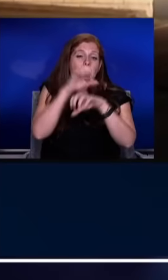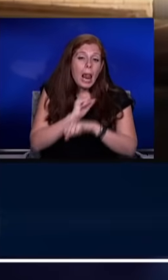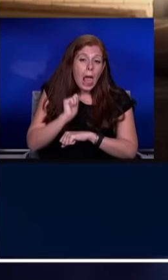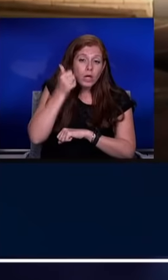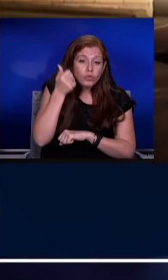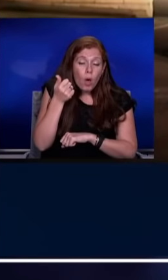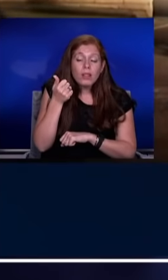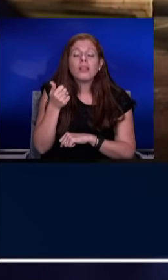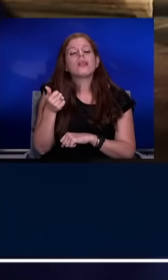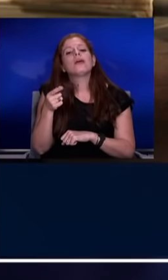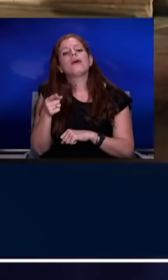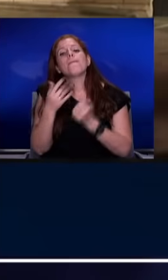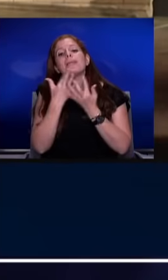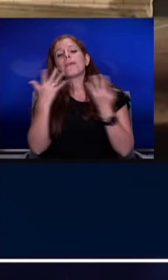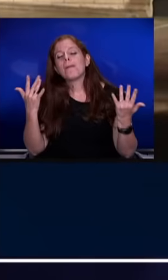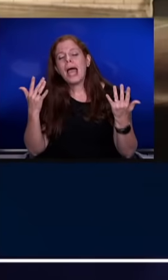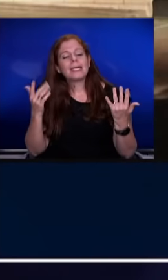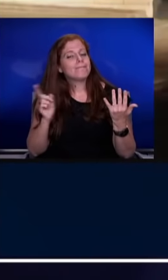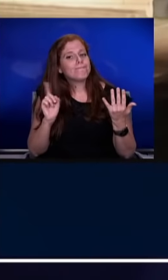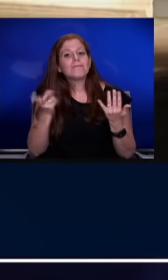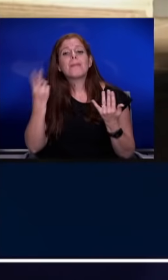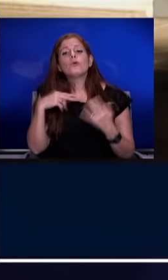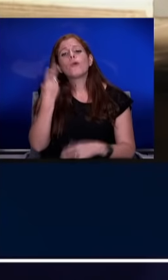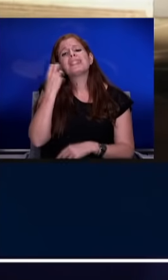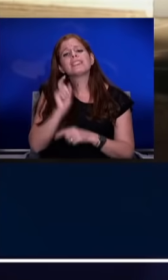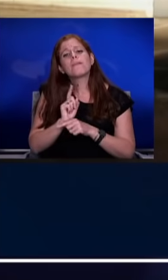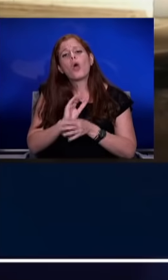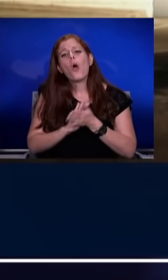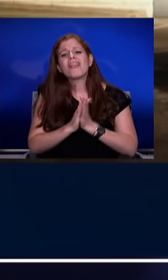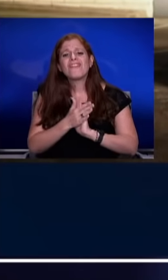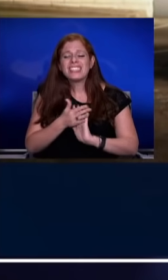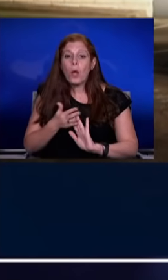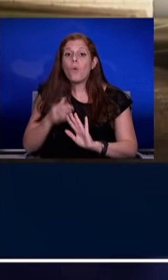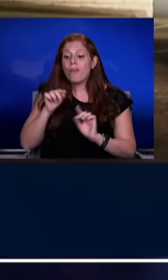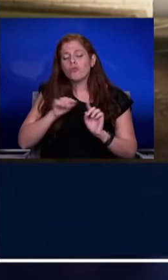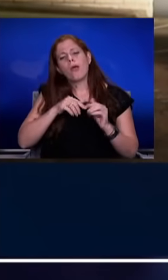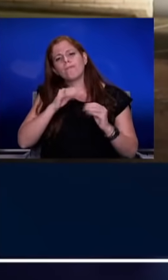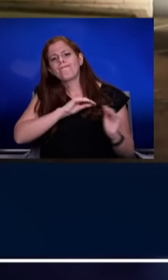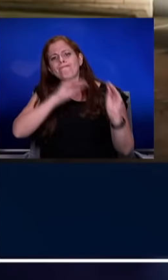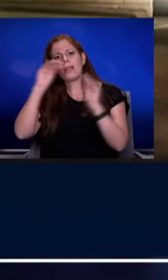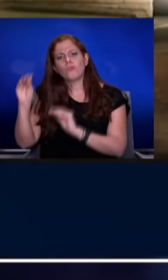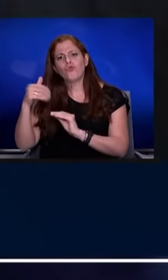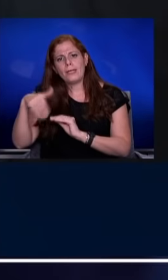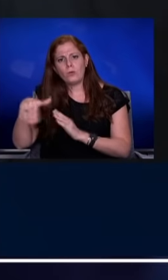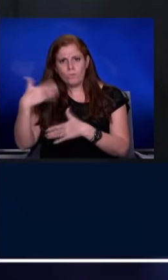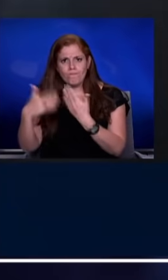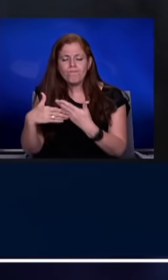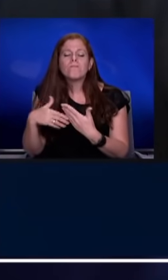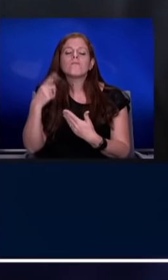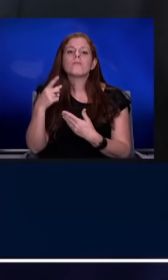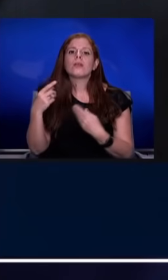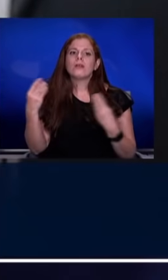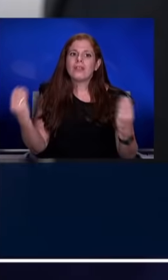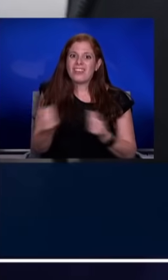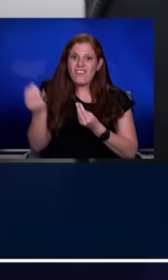מחוץ לכלא. מתברר לנו שהם היו שם 20 דקות בלבד ומשם המשיכו. פרט נוסף על החקירה,